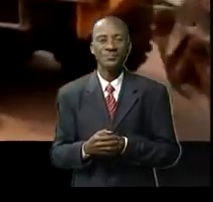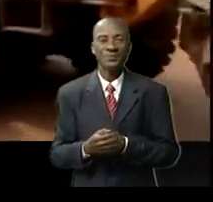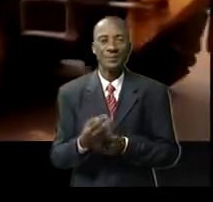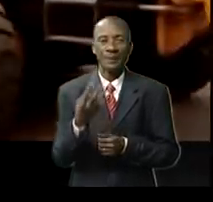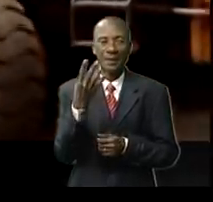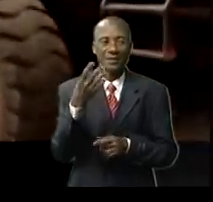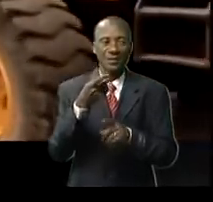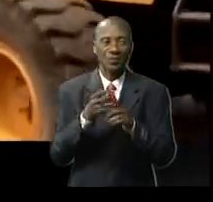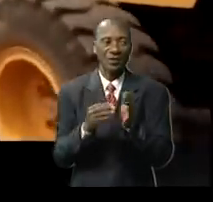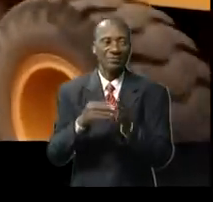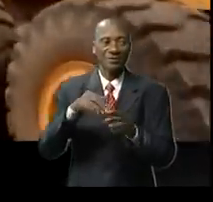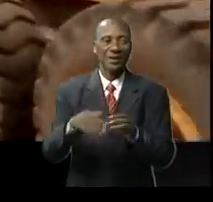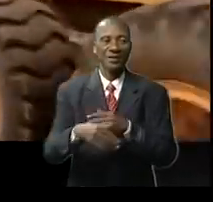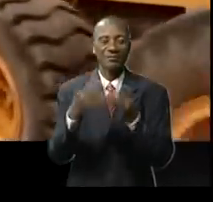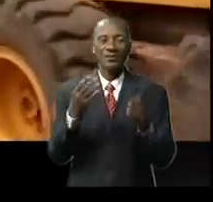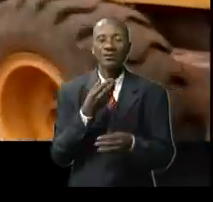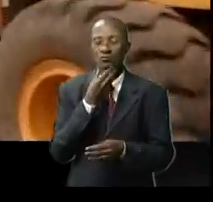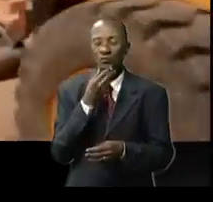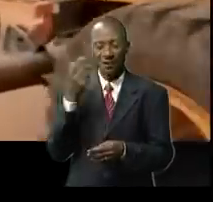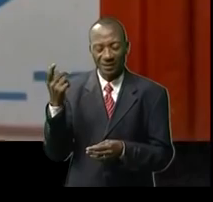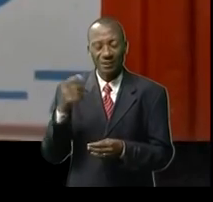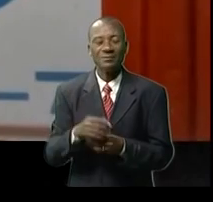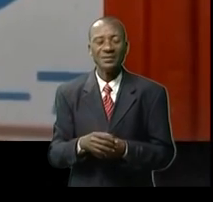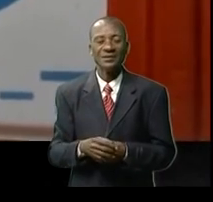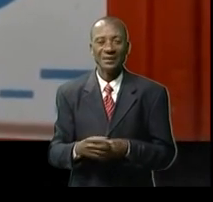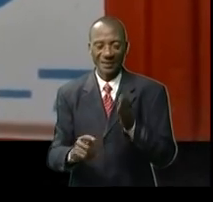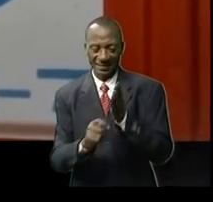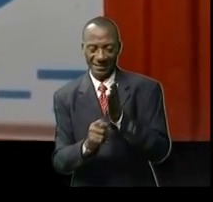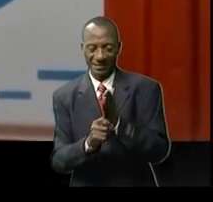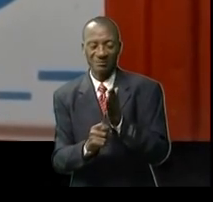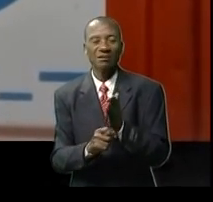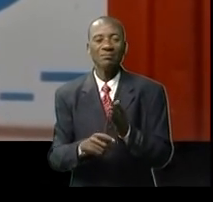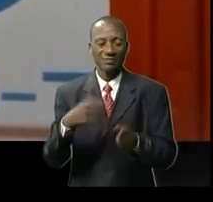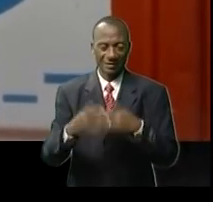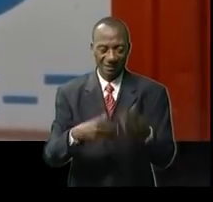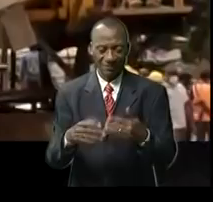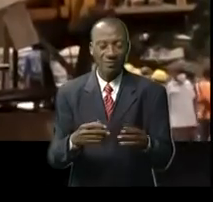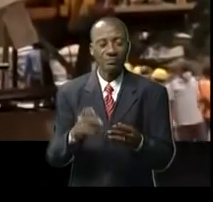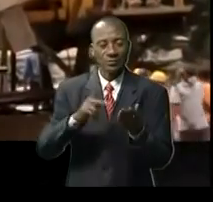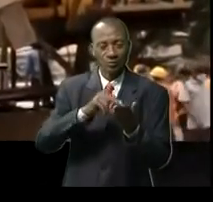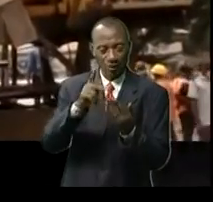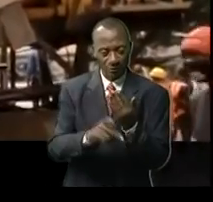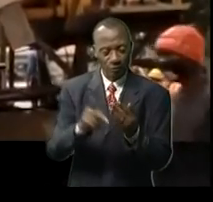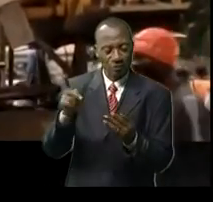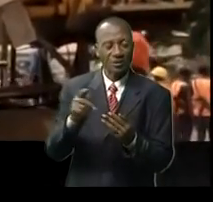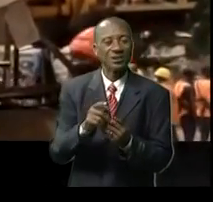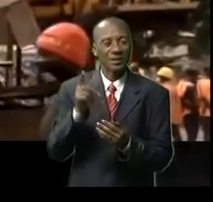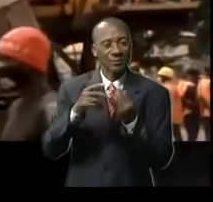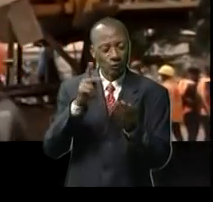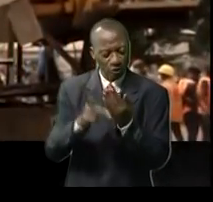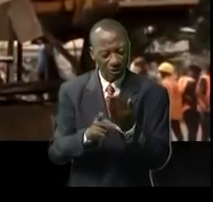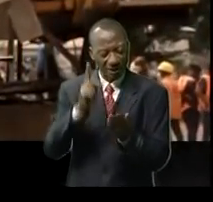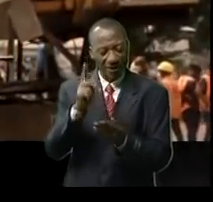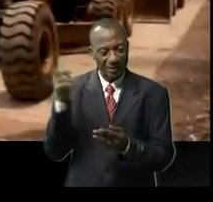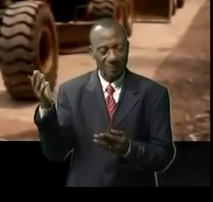des engins du génie civil de l'entreprise grecque 7 pour l'exécution des travaux du projet Chile-Gelou. Ce convoi est constitué